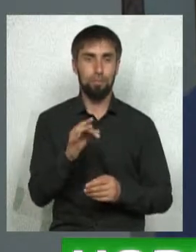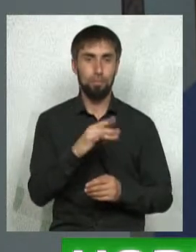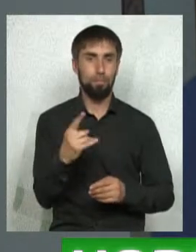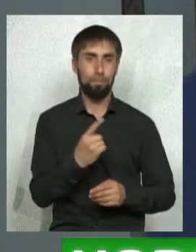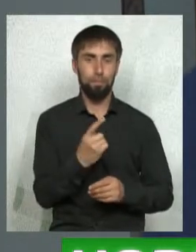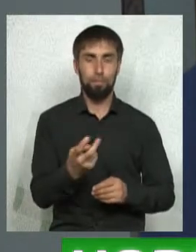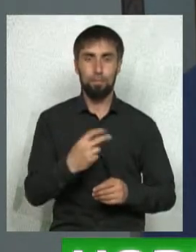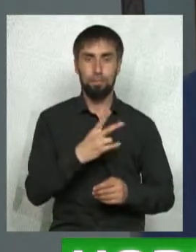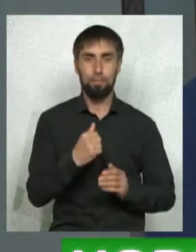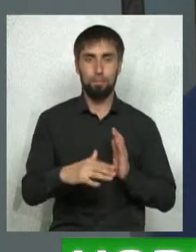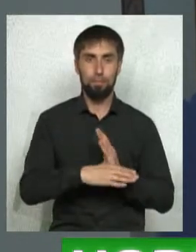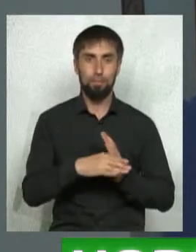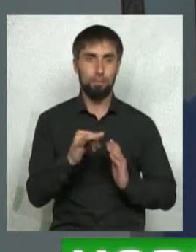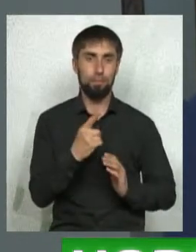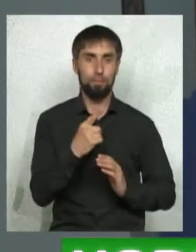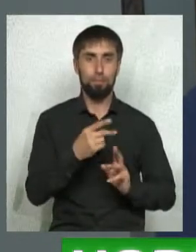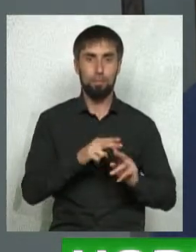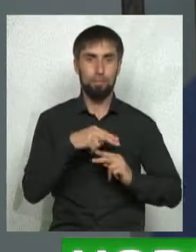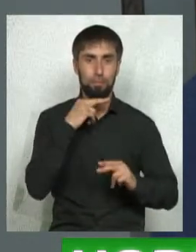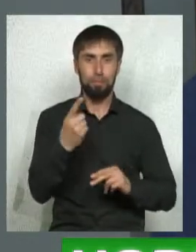приходят на помощь, первым оказывают первую